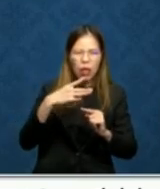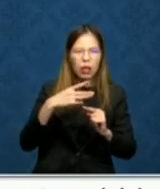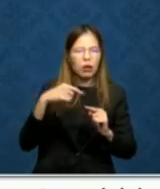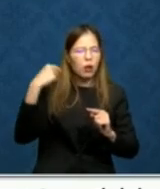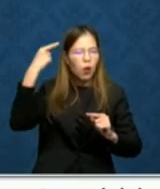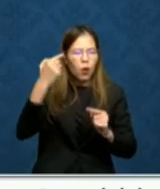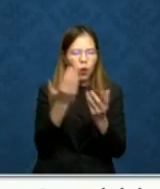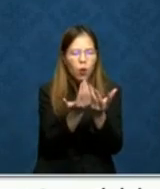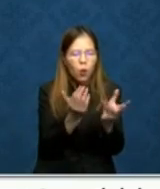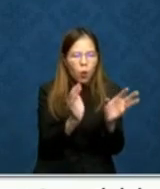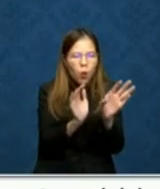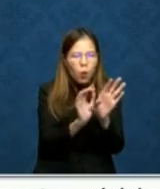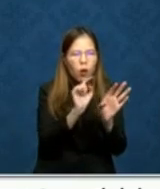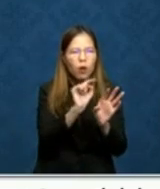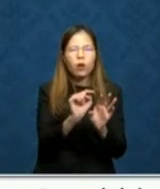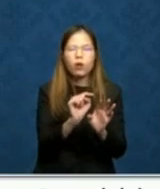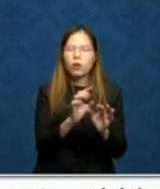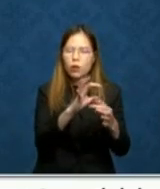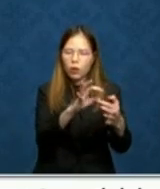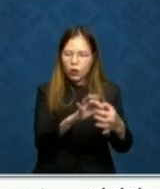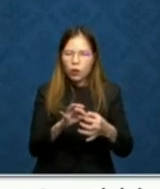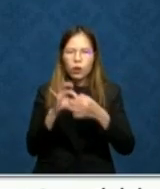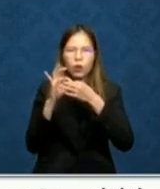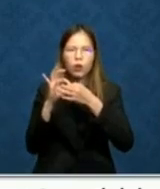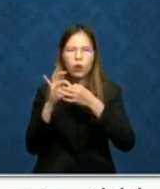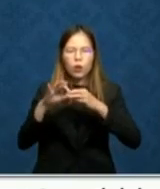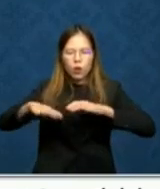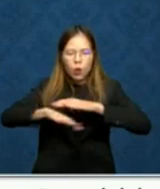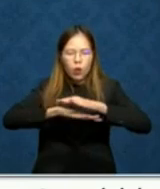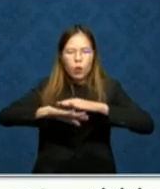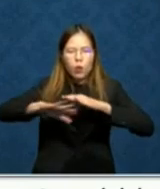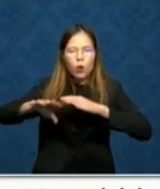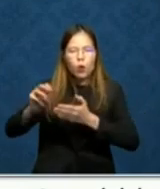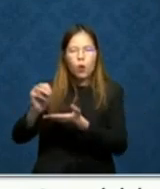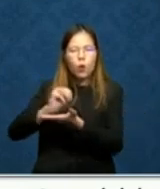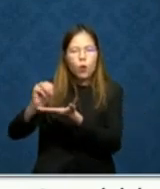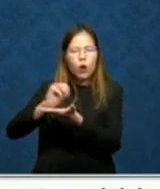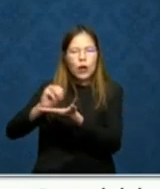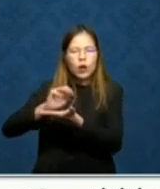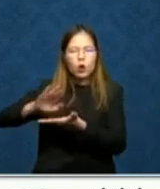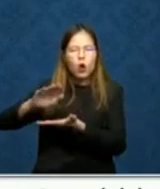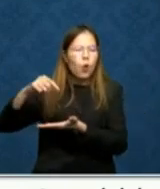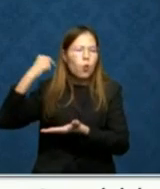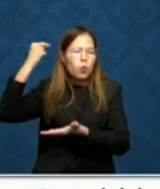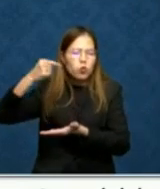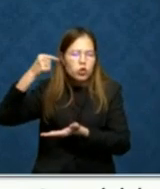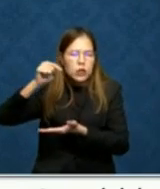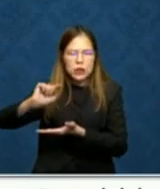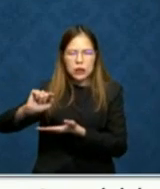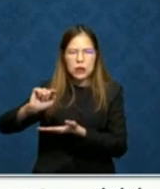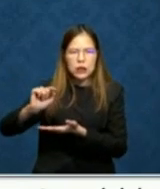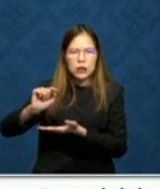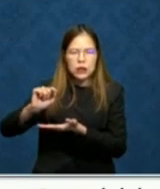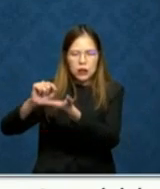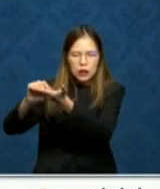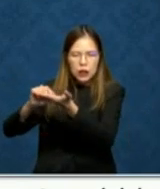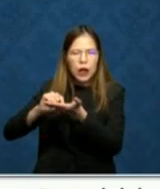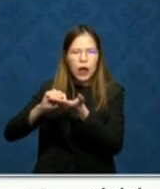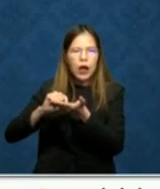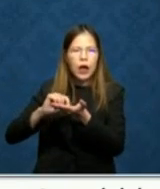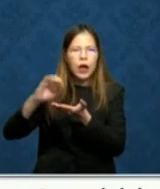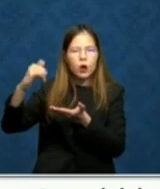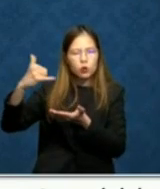พศในครอบครัวก็ไปสอดคล้องกับข้อมูลของมูลนิธิผู้หญิงค่ะที่รายงานเอาไว้ว่ามีการโทรเ